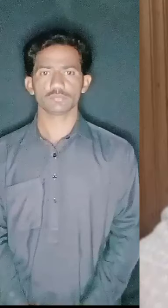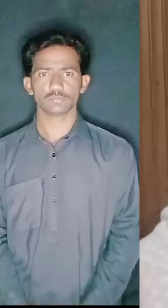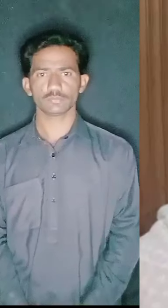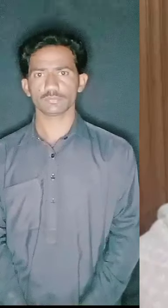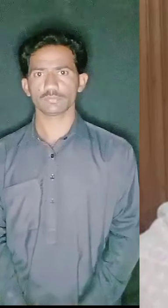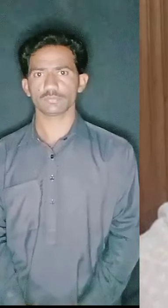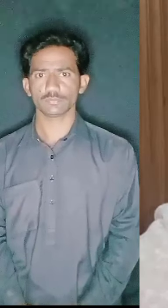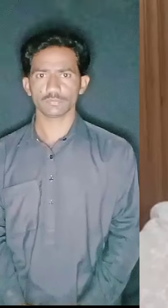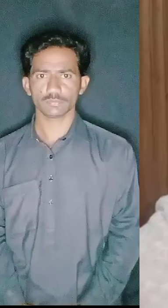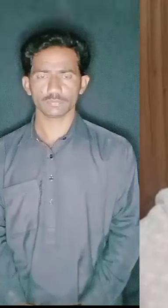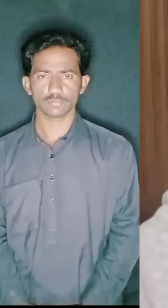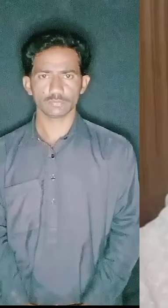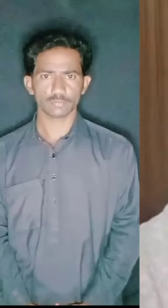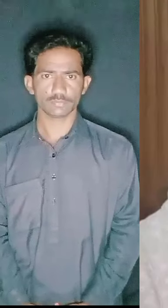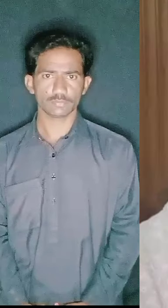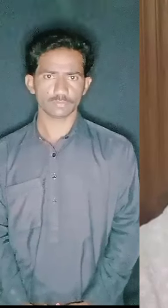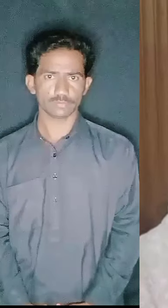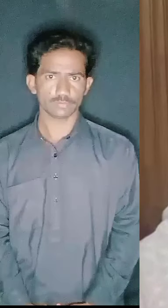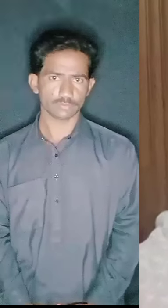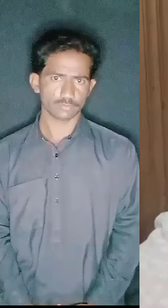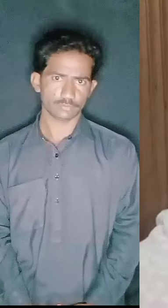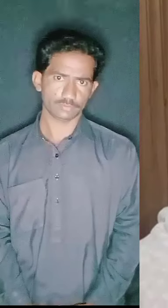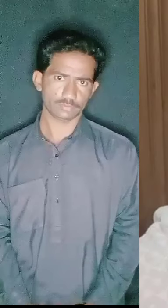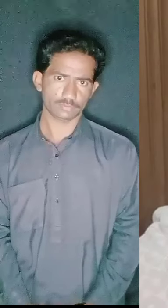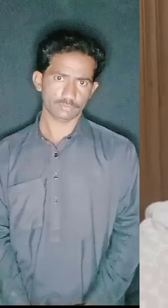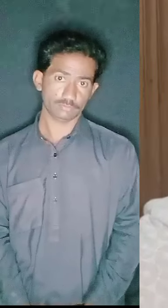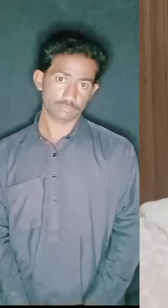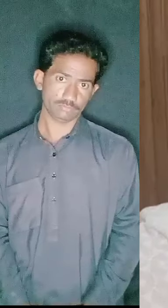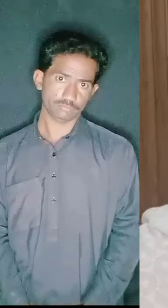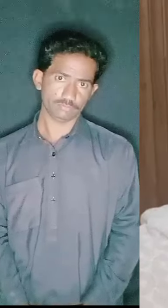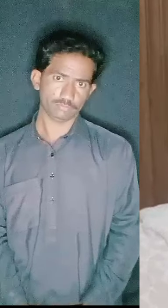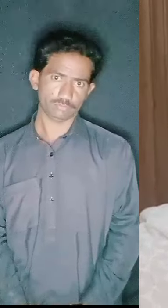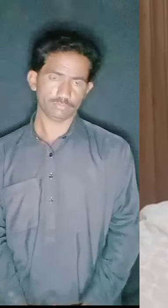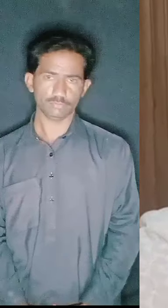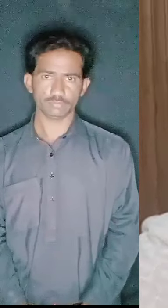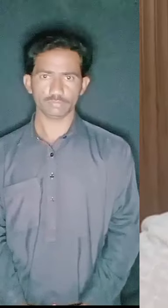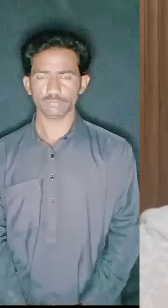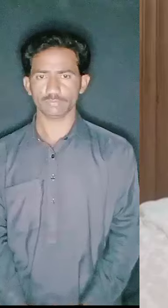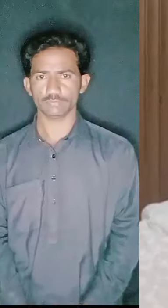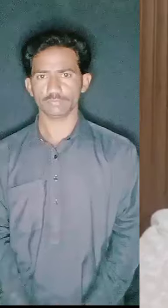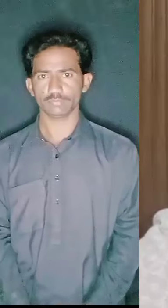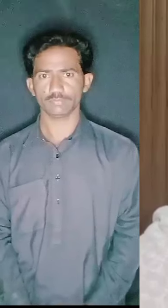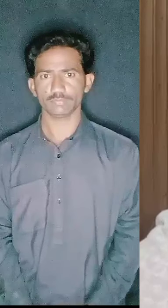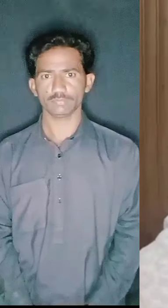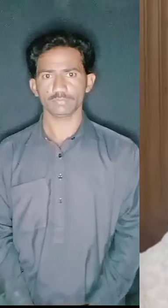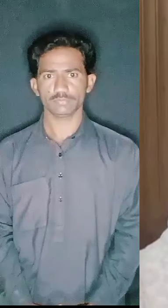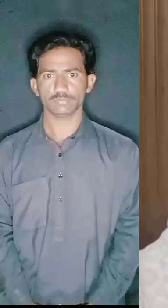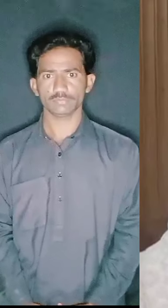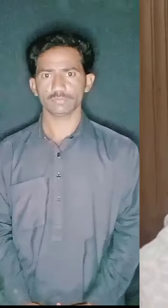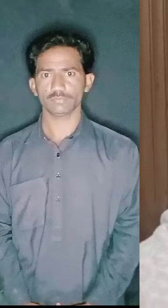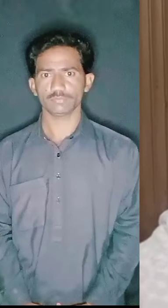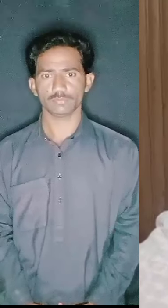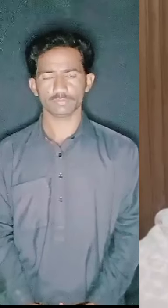दोस्ती थी? अरसलान। तो आपने अरसलान को यही कहा था कि मुझे ब्यूटी पार्लर लेने आएगा तो रास्ते में उसे ख़त्म कर देना